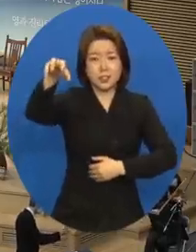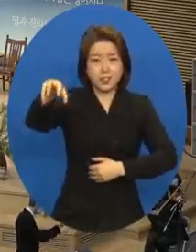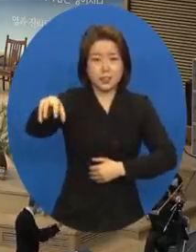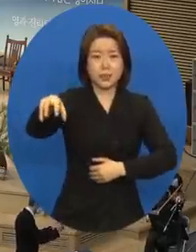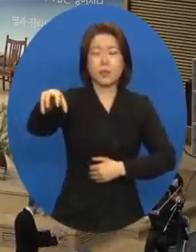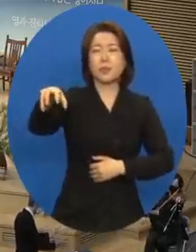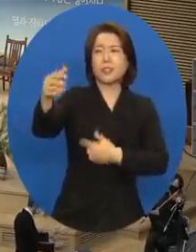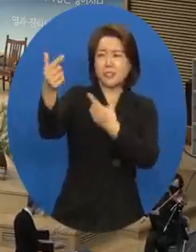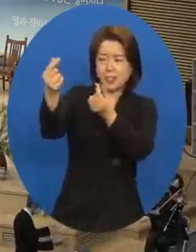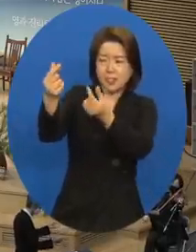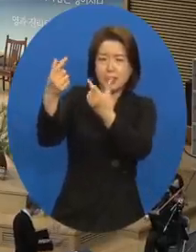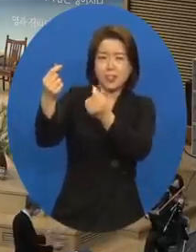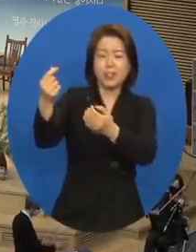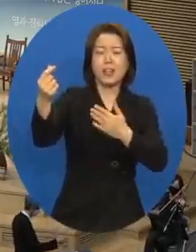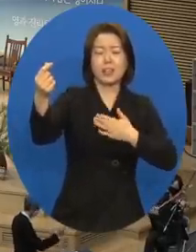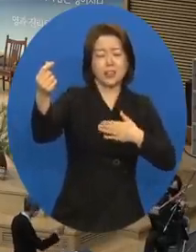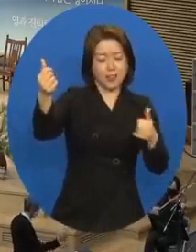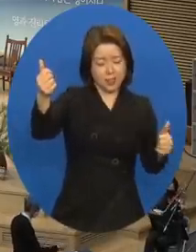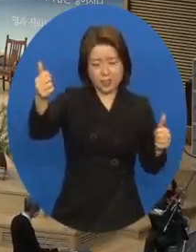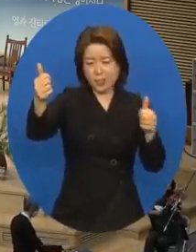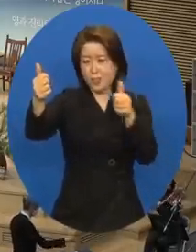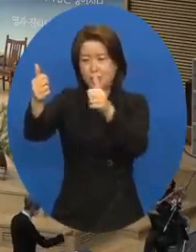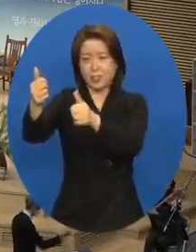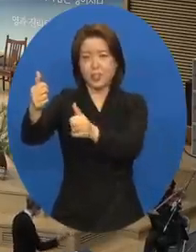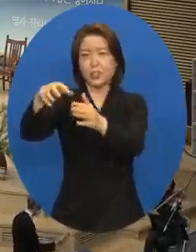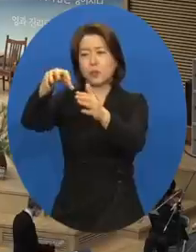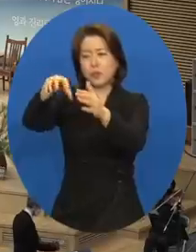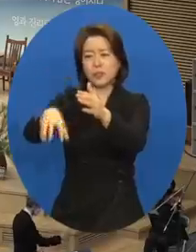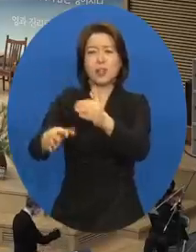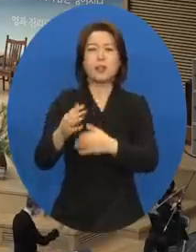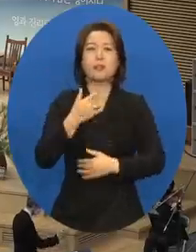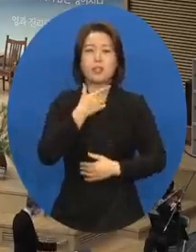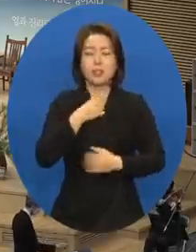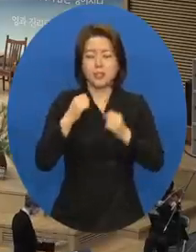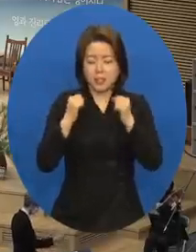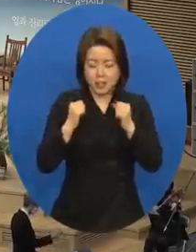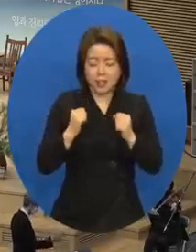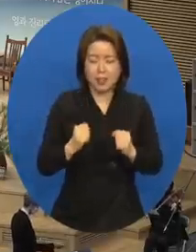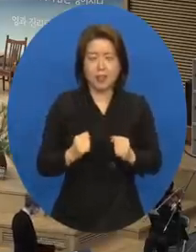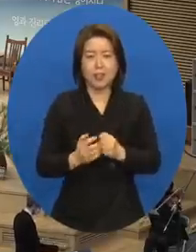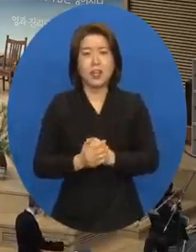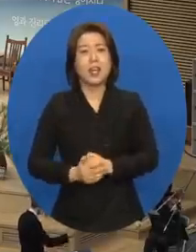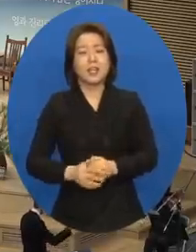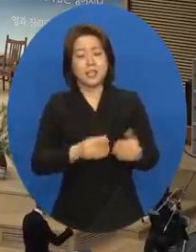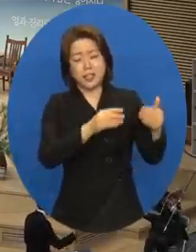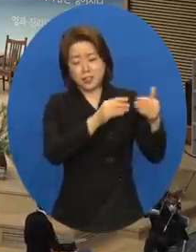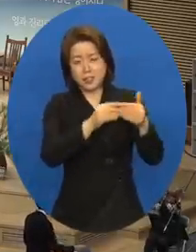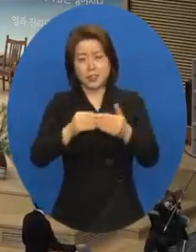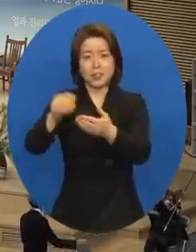뜻하신 그곳에 나 있기 원합니다.